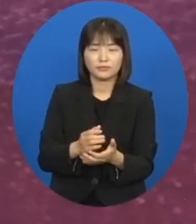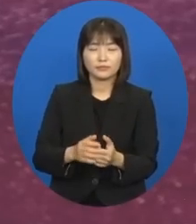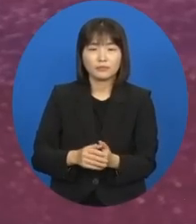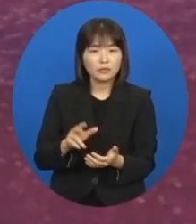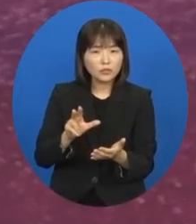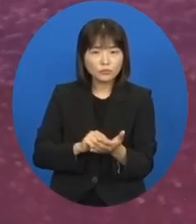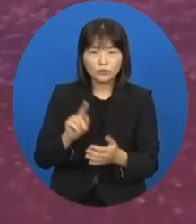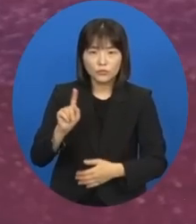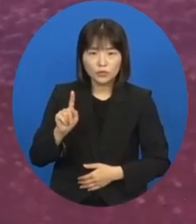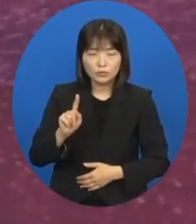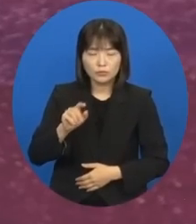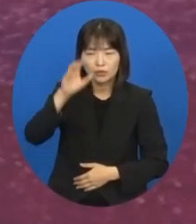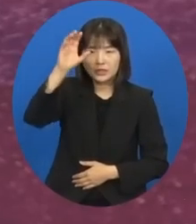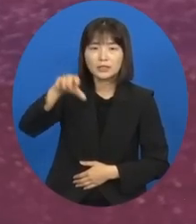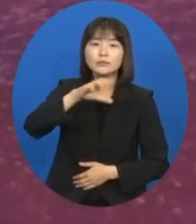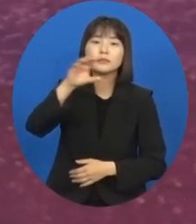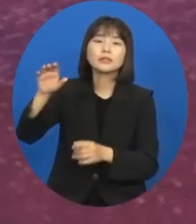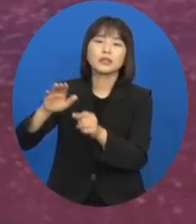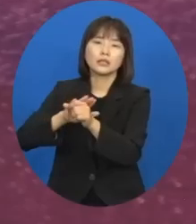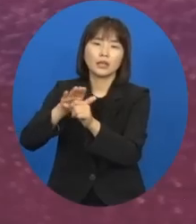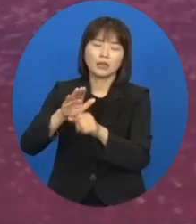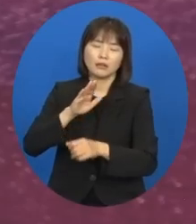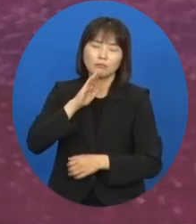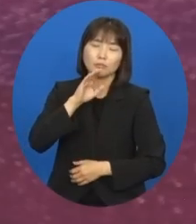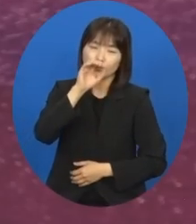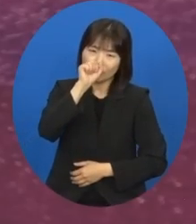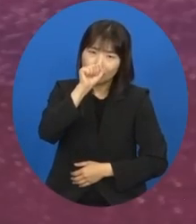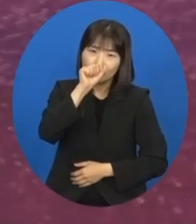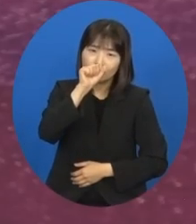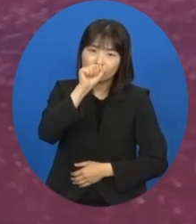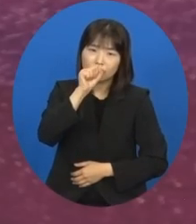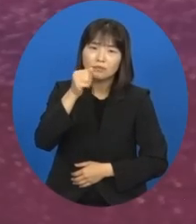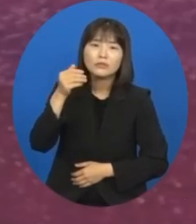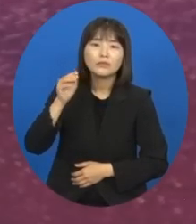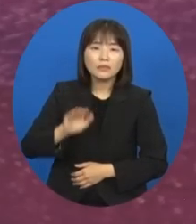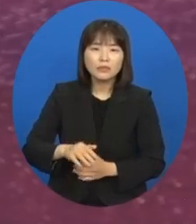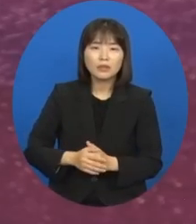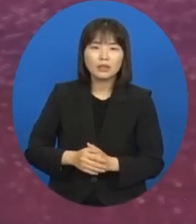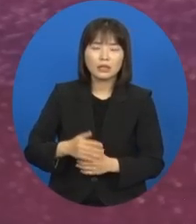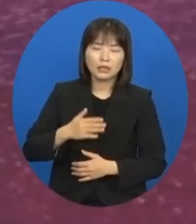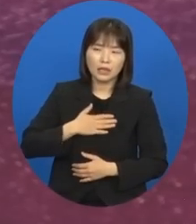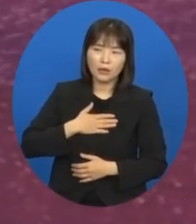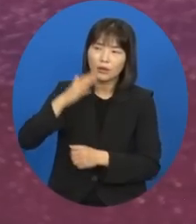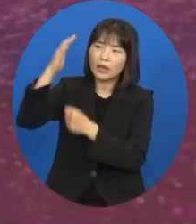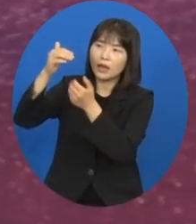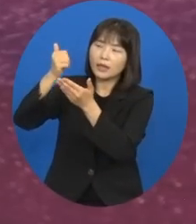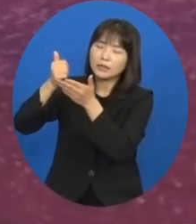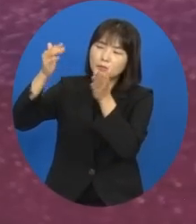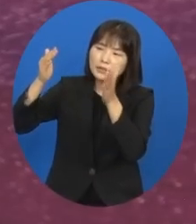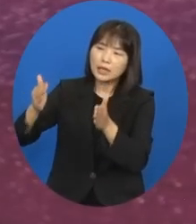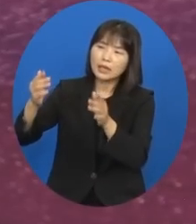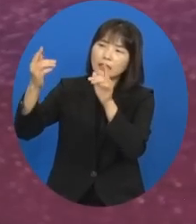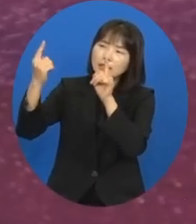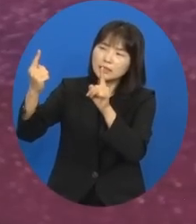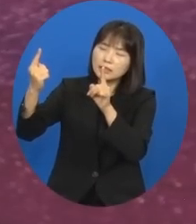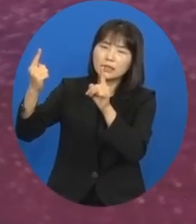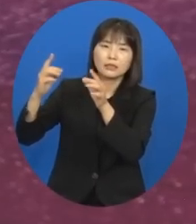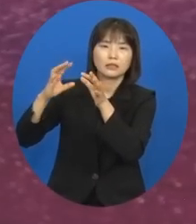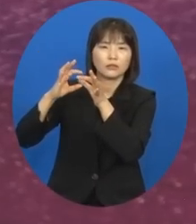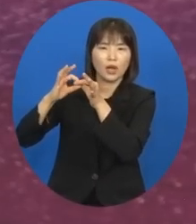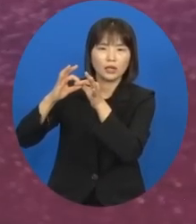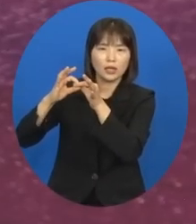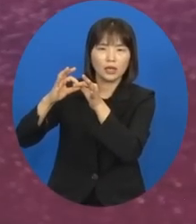문제는 십자가의 사랑은 참 좋은데 그것은 나와 하나님 사이에 일대일적인 관계에